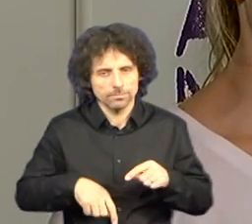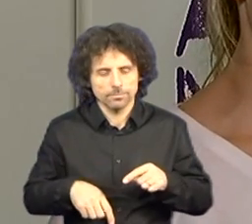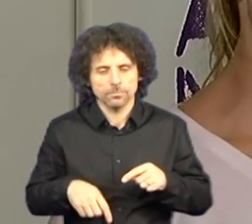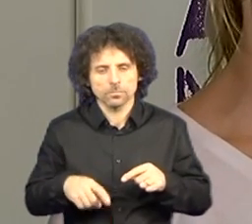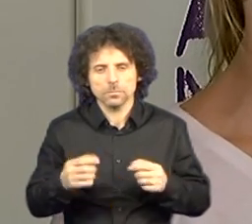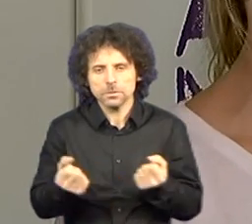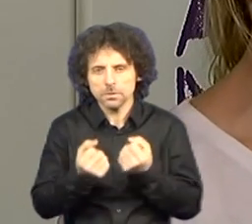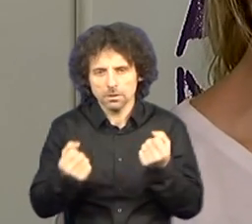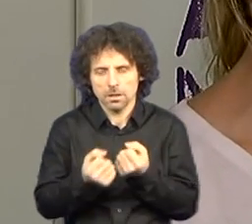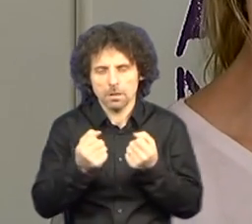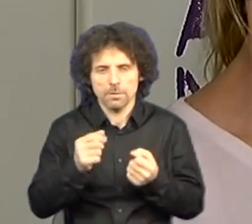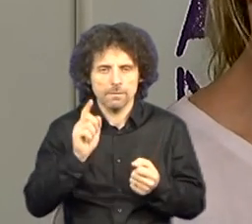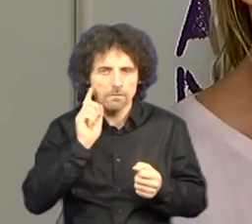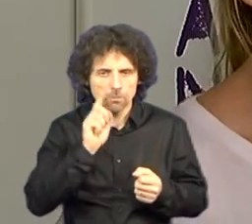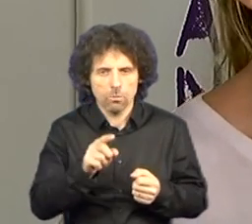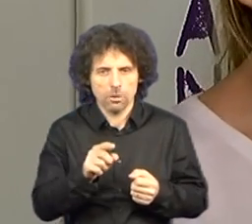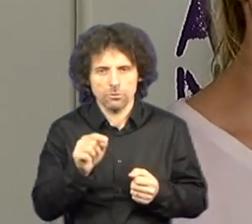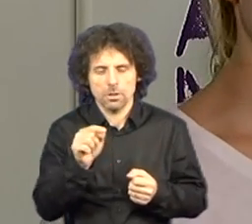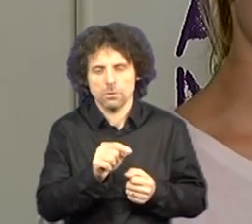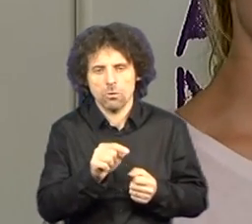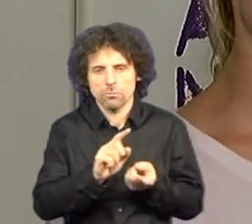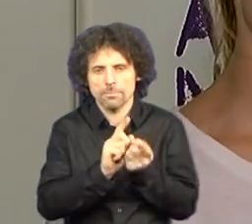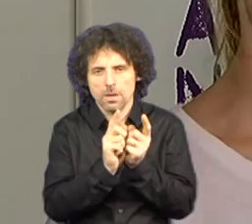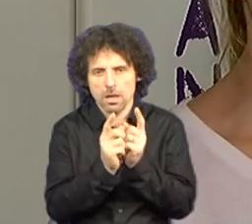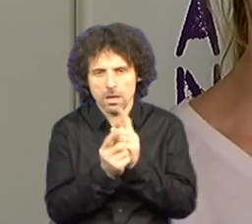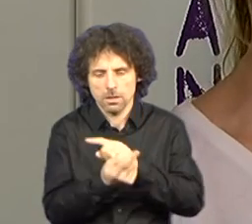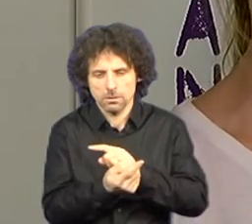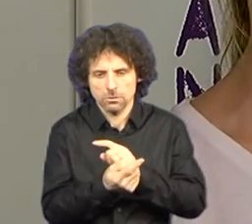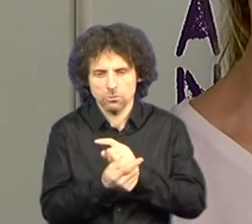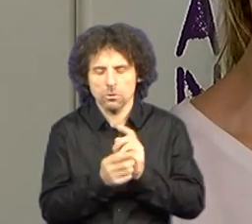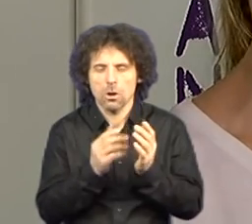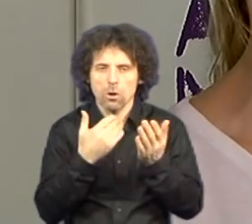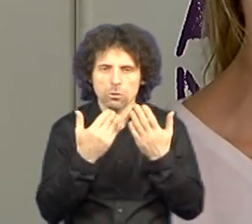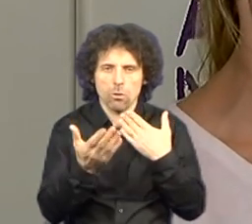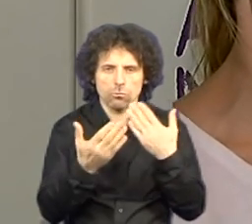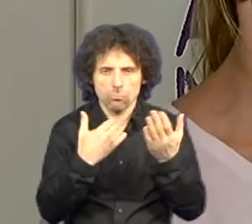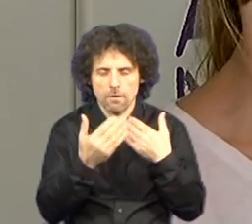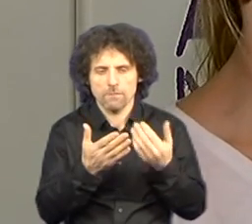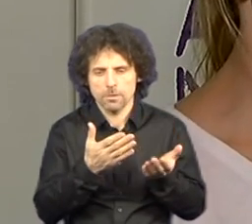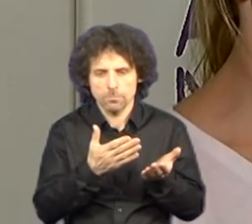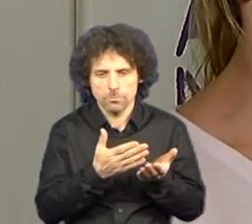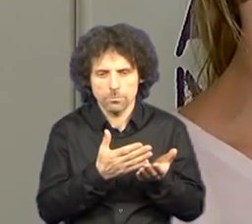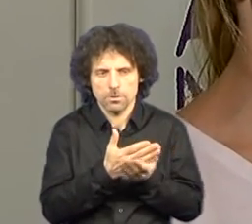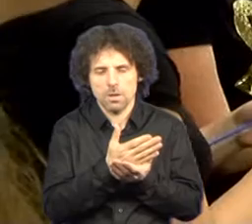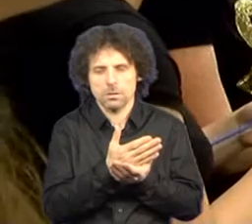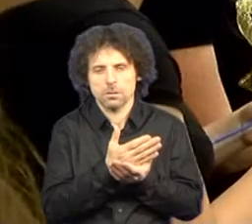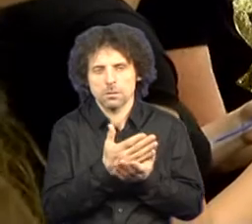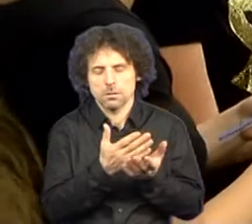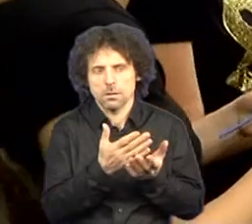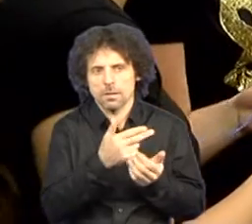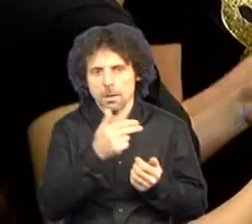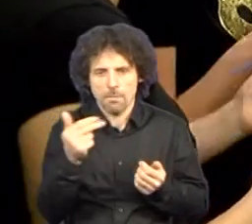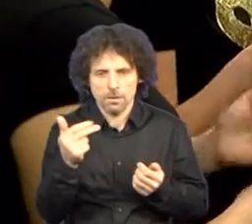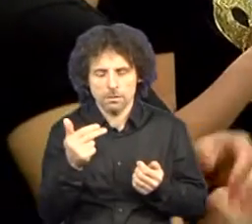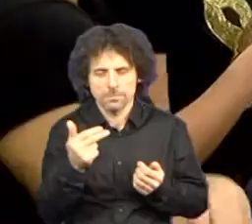wybierać. Staramy się właśnie tą zmienić, przede wszystkim przez rozmowę, przez pozytywne podejście do tematu. Bo